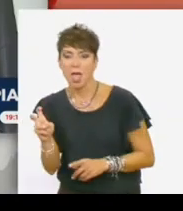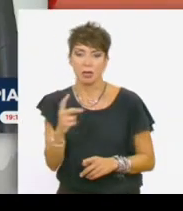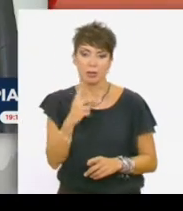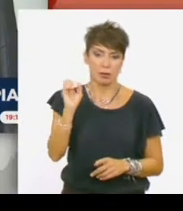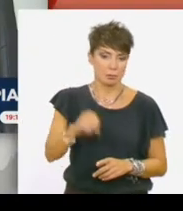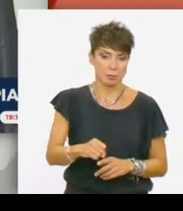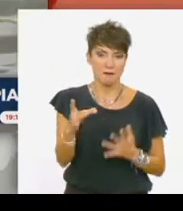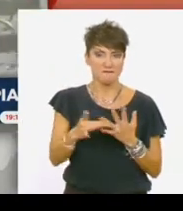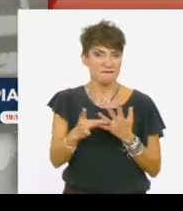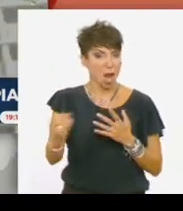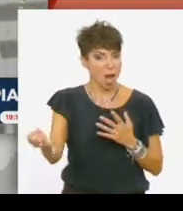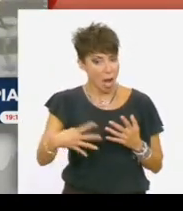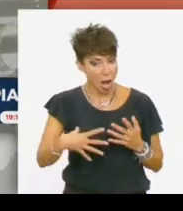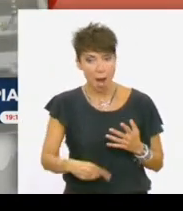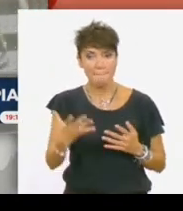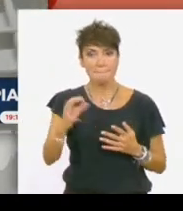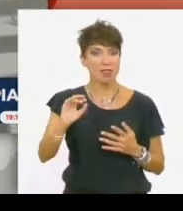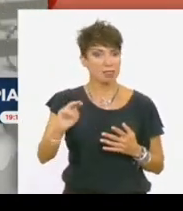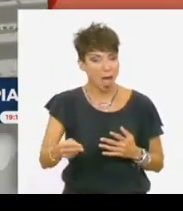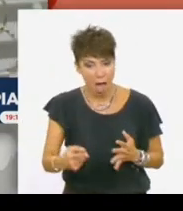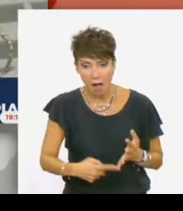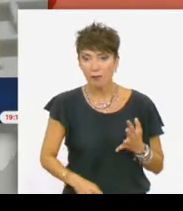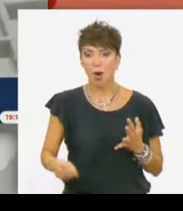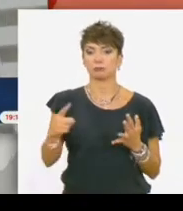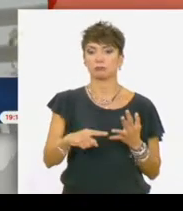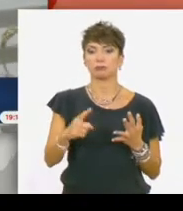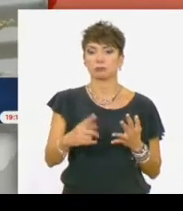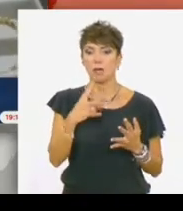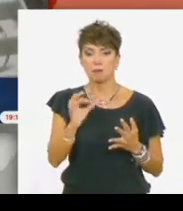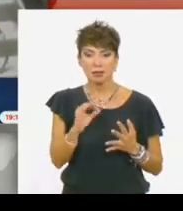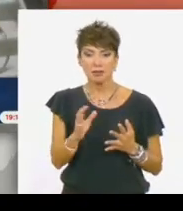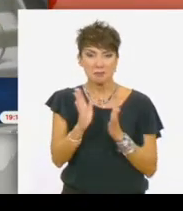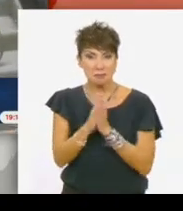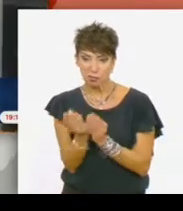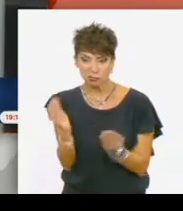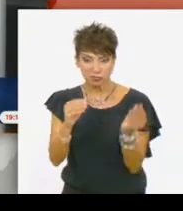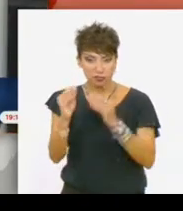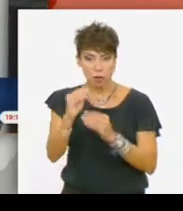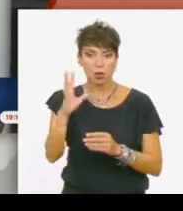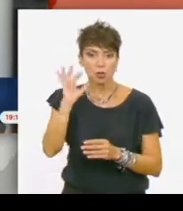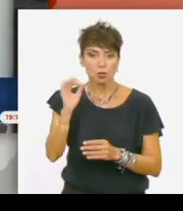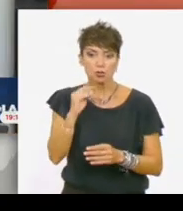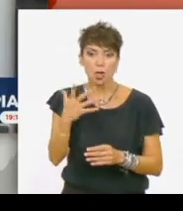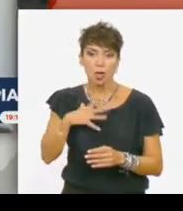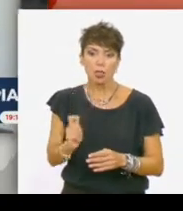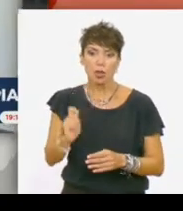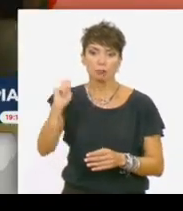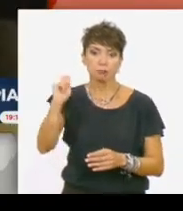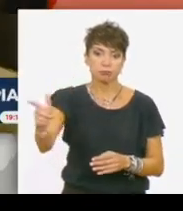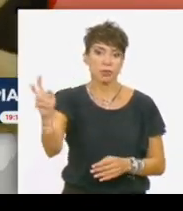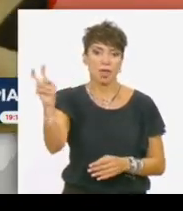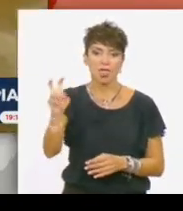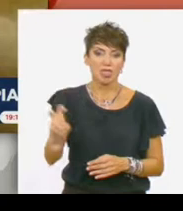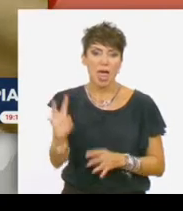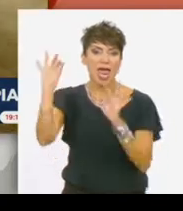φέρει βέρα, 50 ευρώ, ενέχειρο, να συμπληρώσει, να πάει να δώσει προκαταβολή στη ΔΕΗ, να